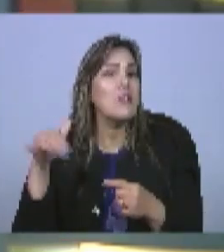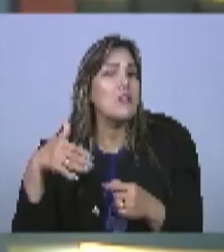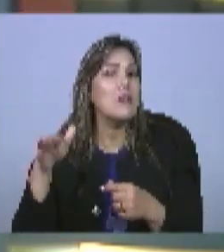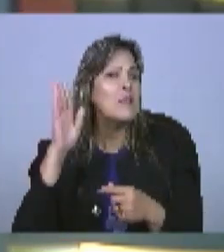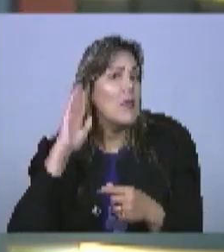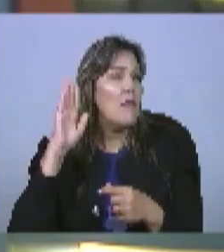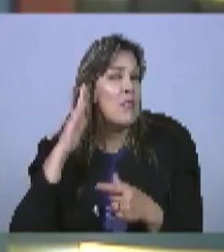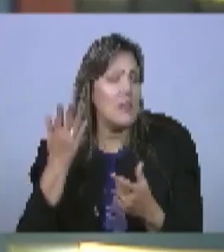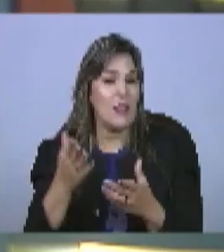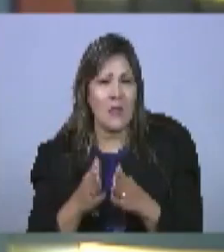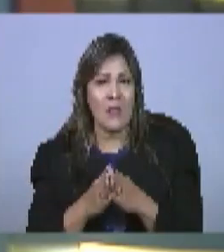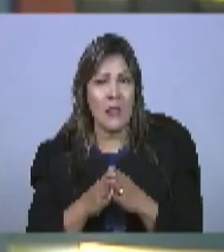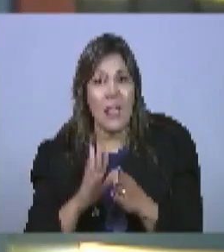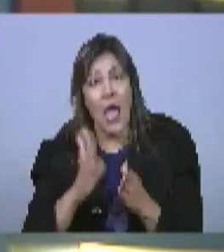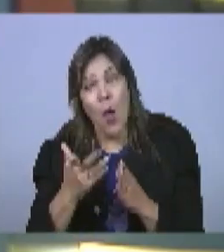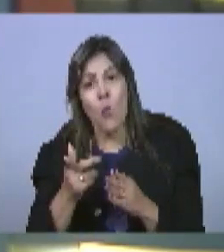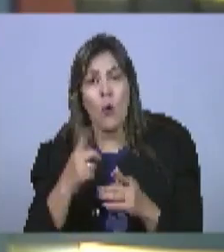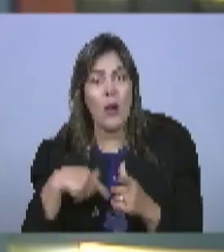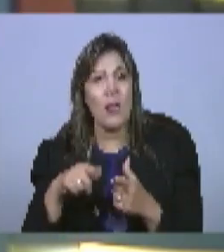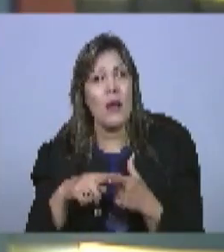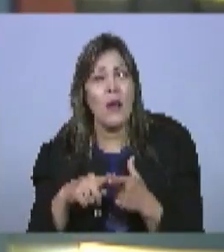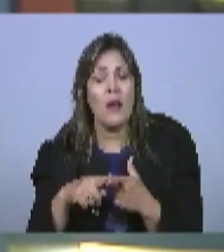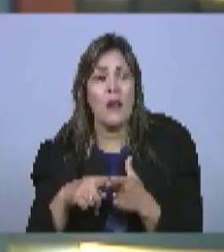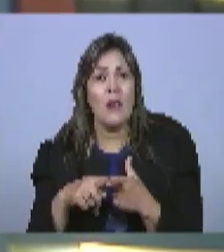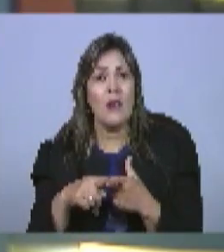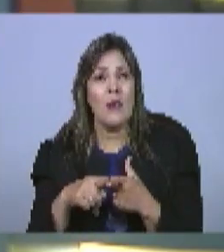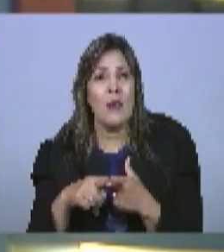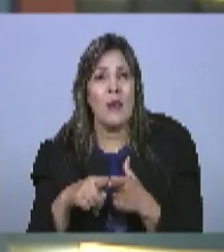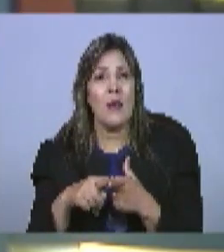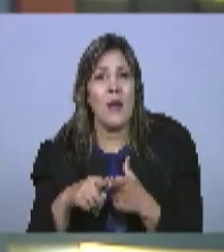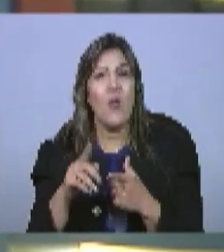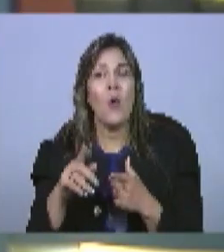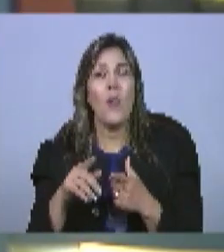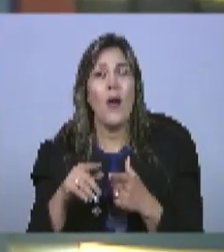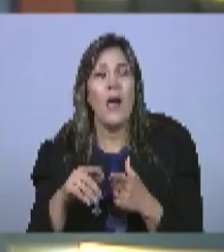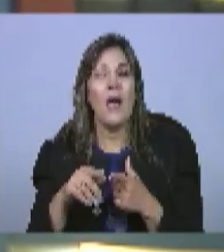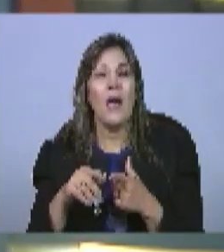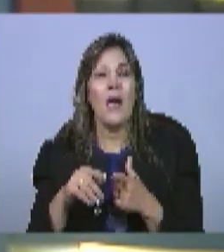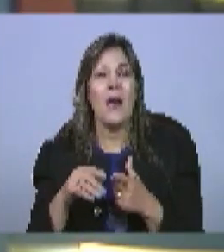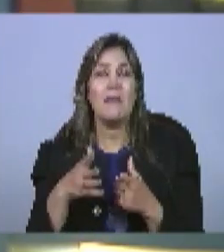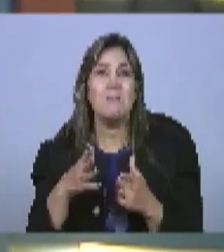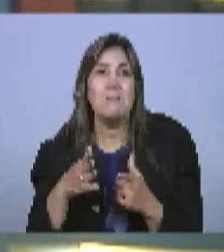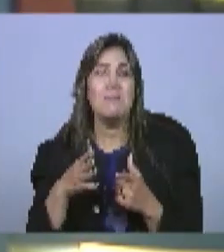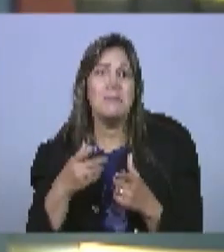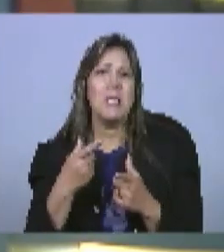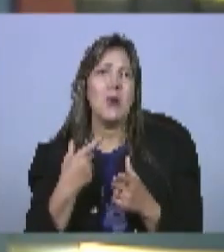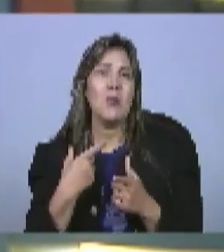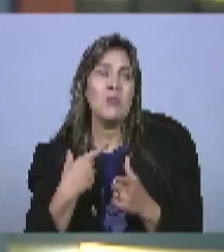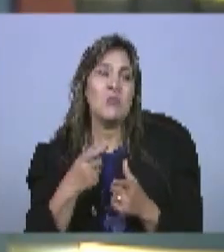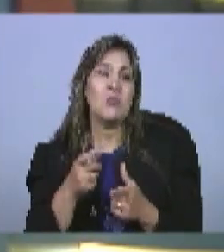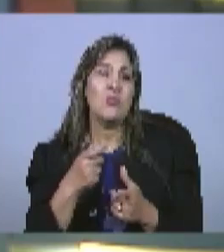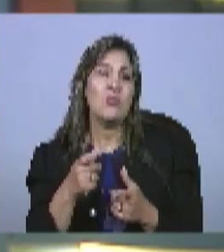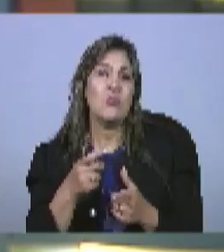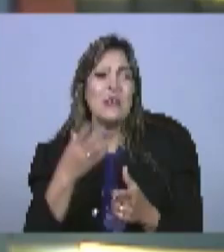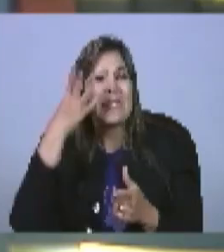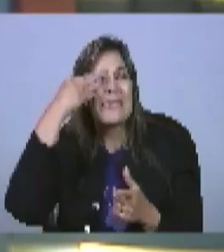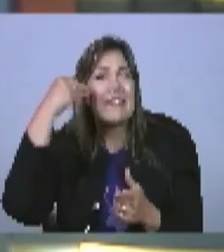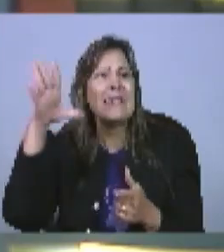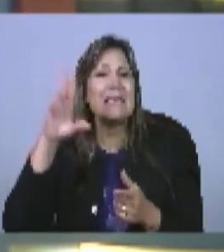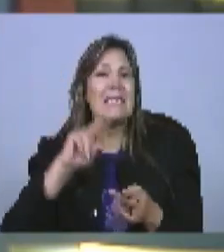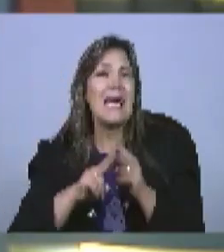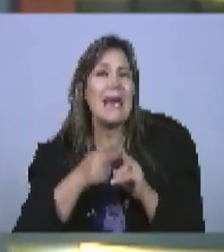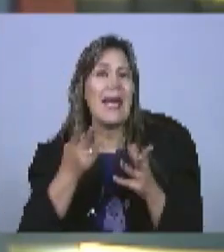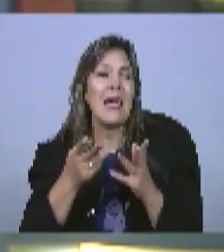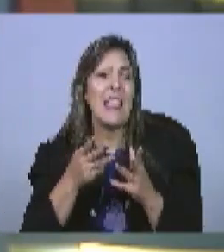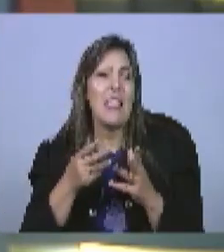او انه ا بيلجا للاستهتار كاسلوب ينسى بيه الامور يعني في واحد